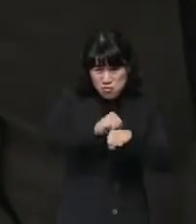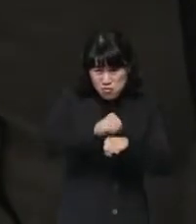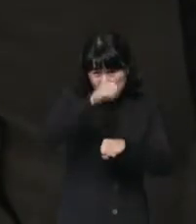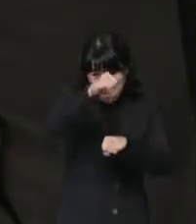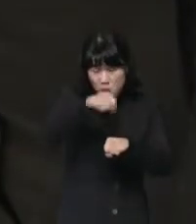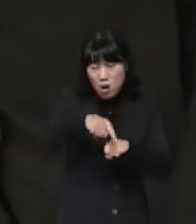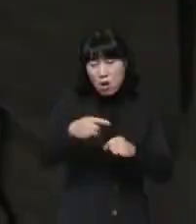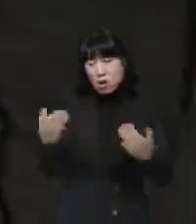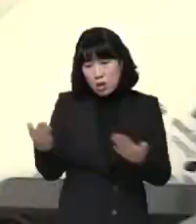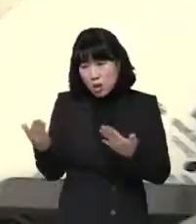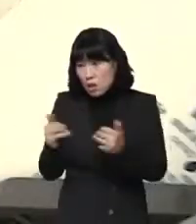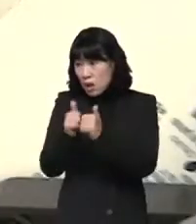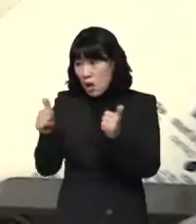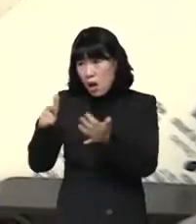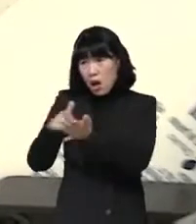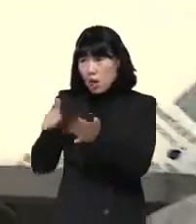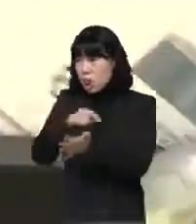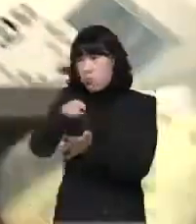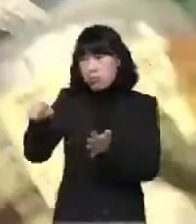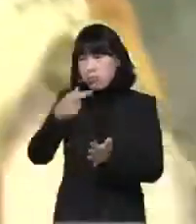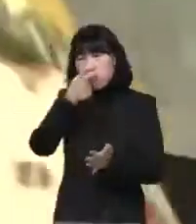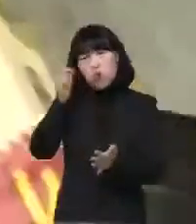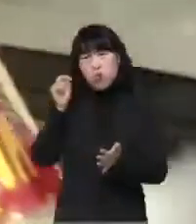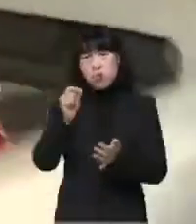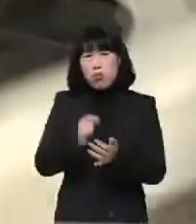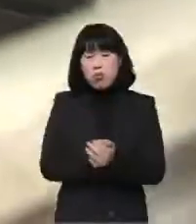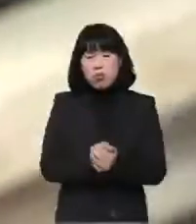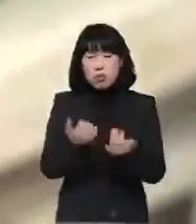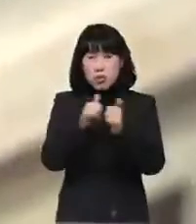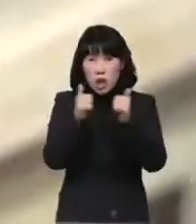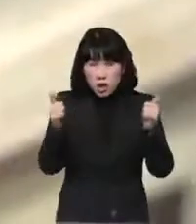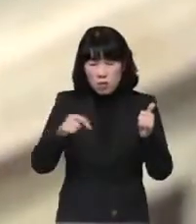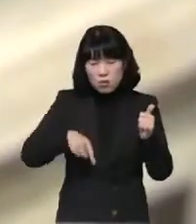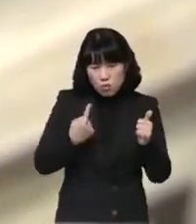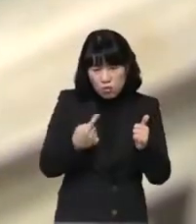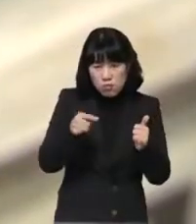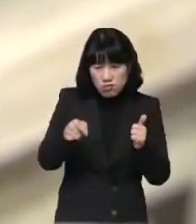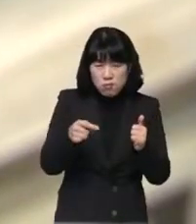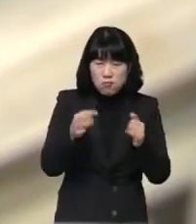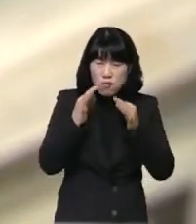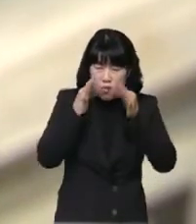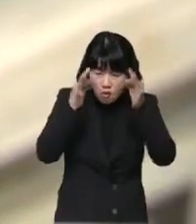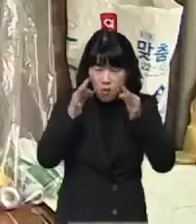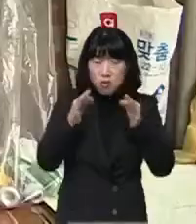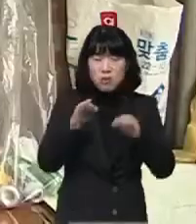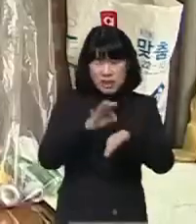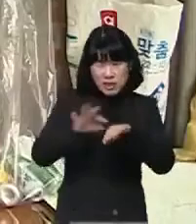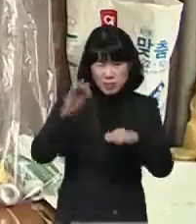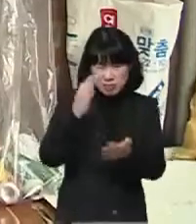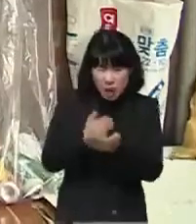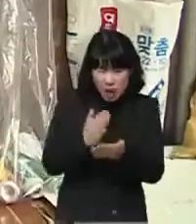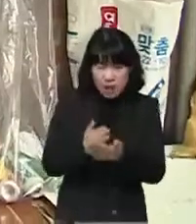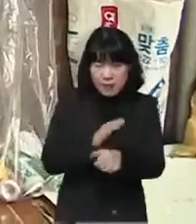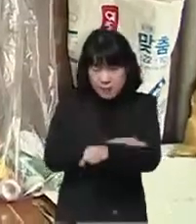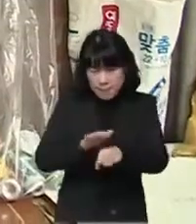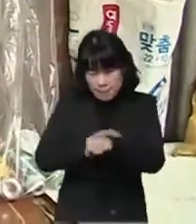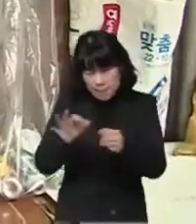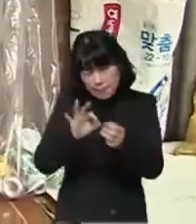작업량에 비해 턱없이 부족한 수준입니다. 주민들의 자발적인 분리배출이 정착되지 않는 한